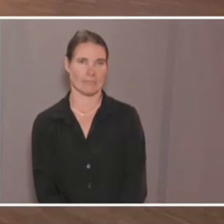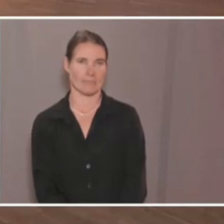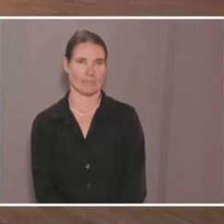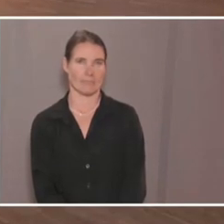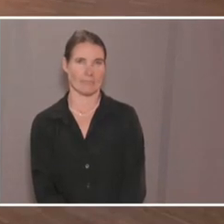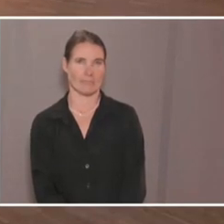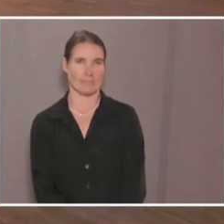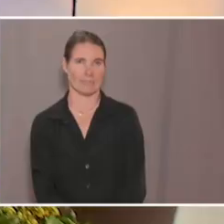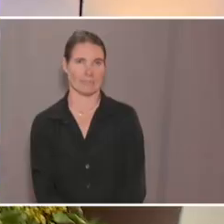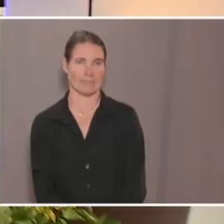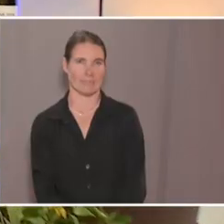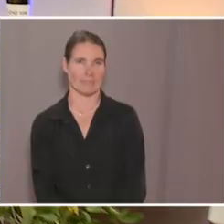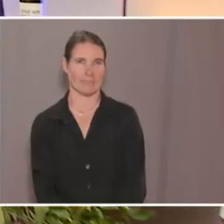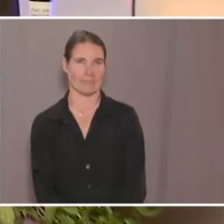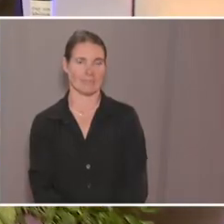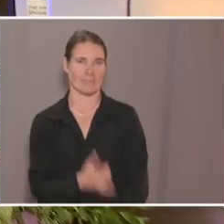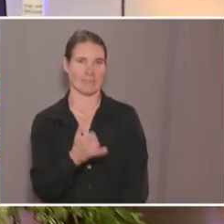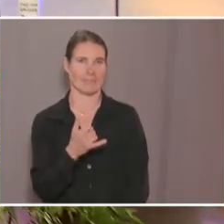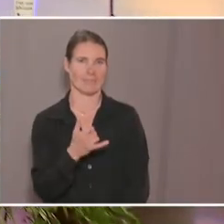was sagen? Ja, wir wollten unseren